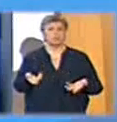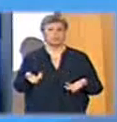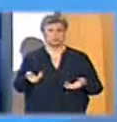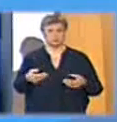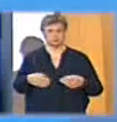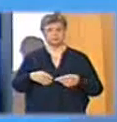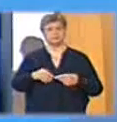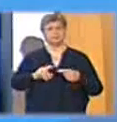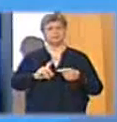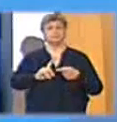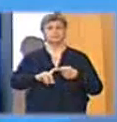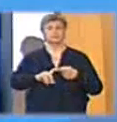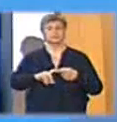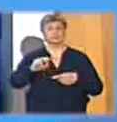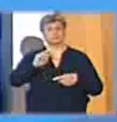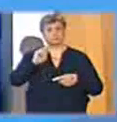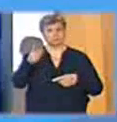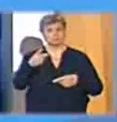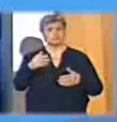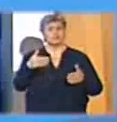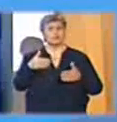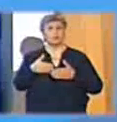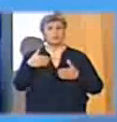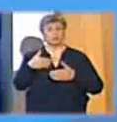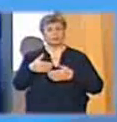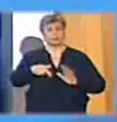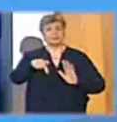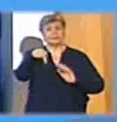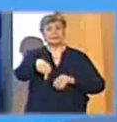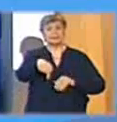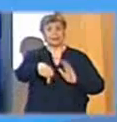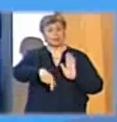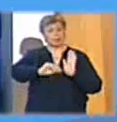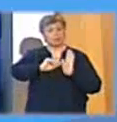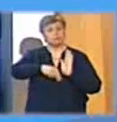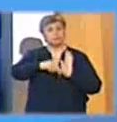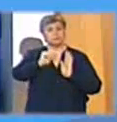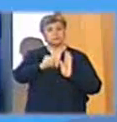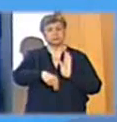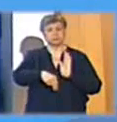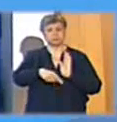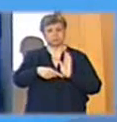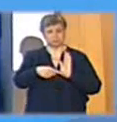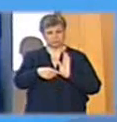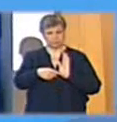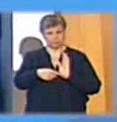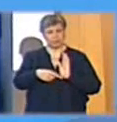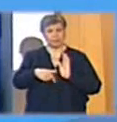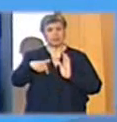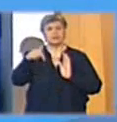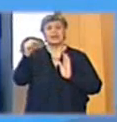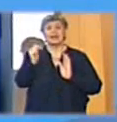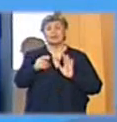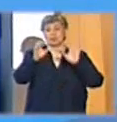χρόνους, όπως ανέφερα και πριν, σήμερα θα υπογραφεί το MOU. Η υπογραφή της συμφωνίας είναι